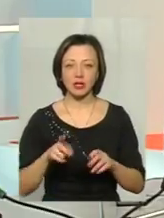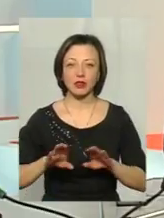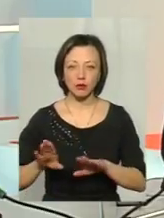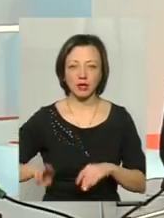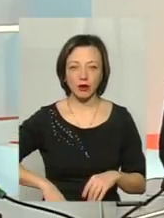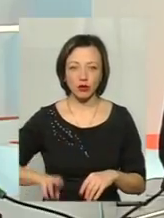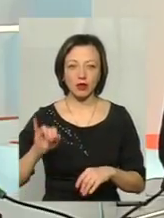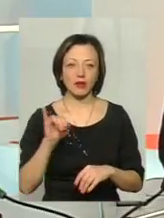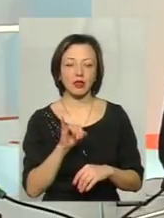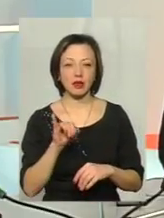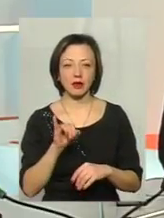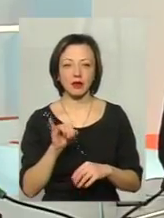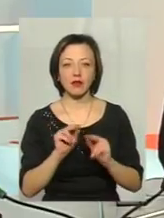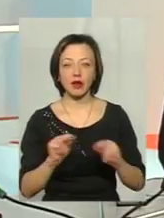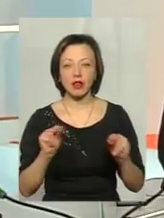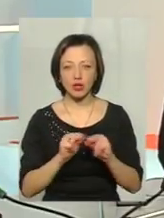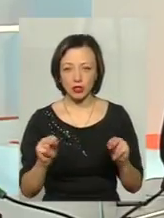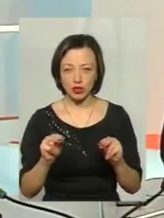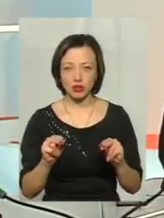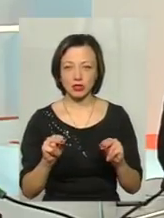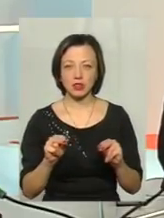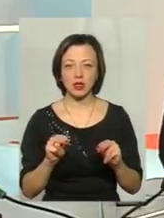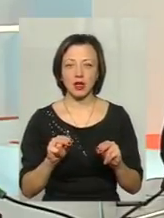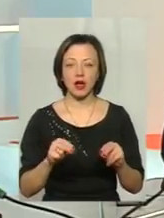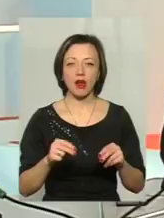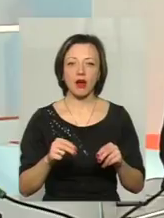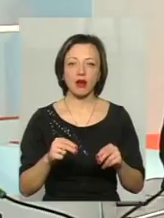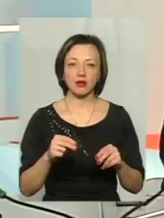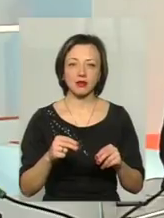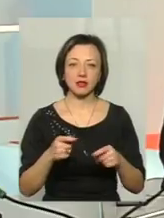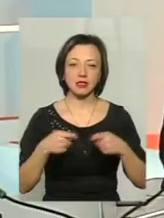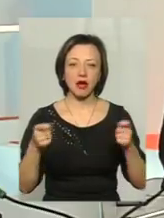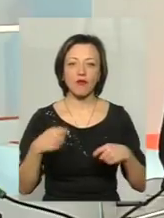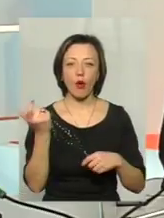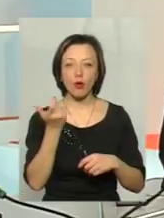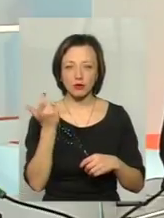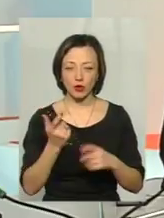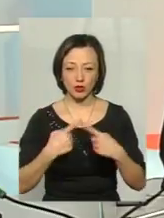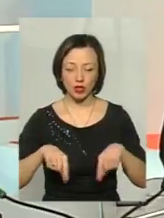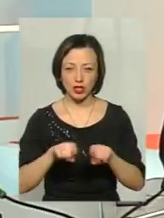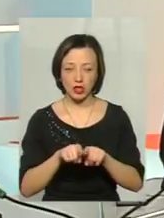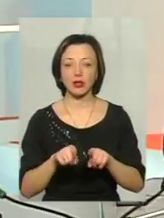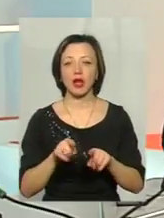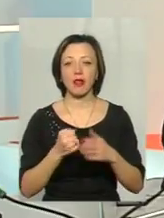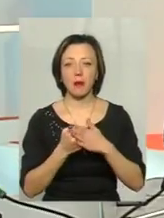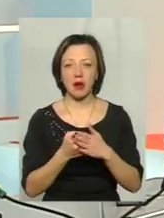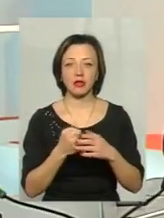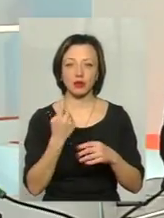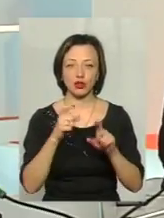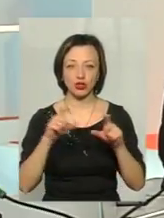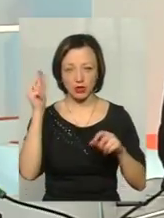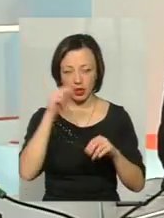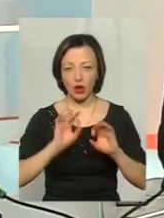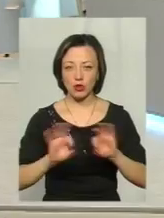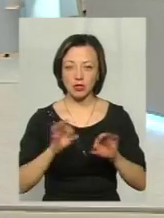і викладачів завгоспів, які відповідають за ці питання. На базі однієї шкіли